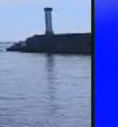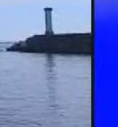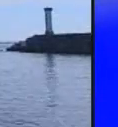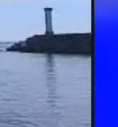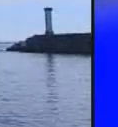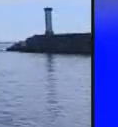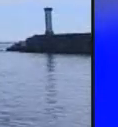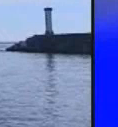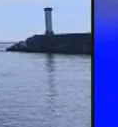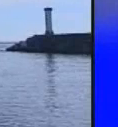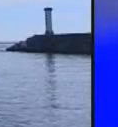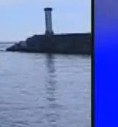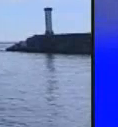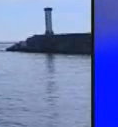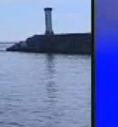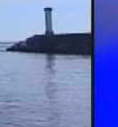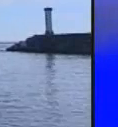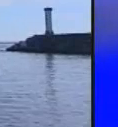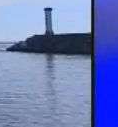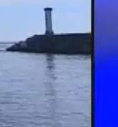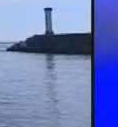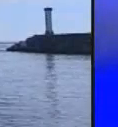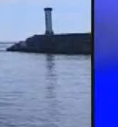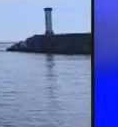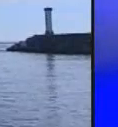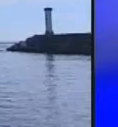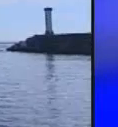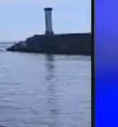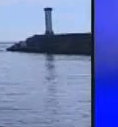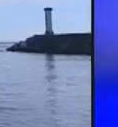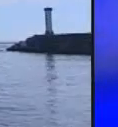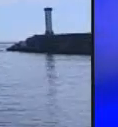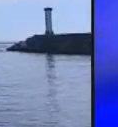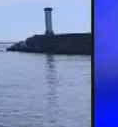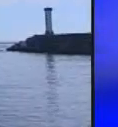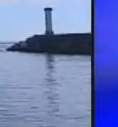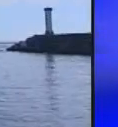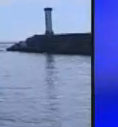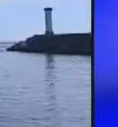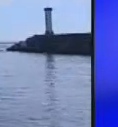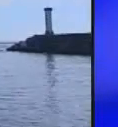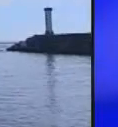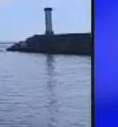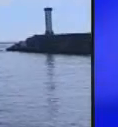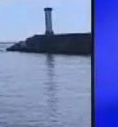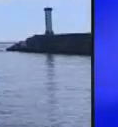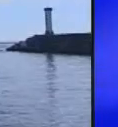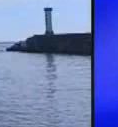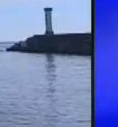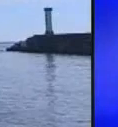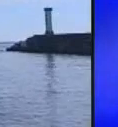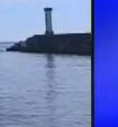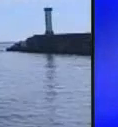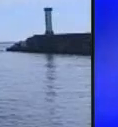ゆっくりと動かしましょう。もう一度繰り返します。